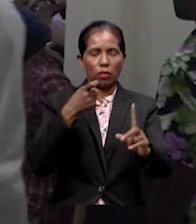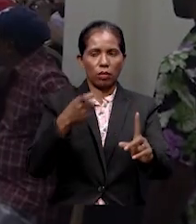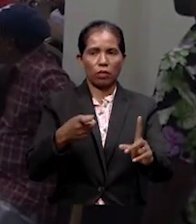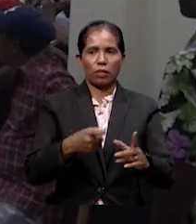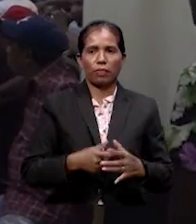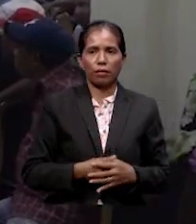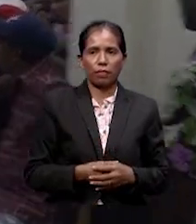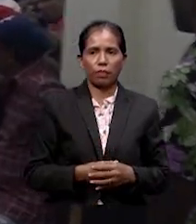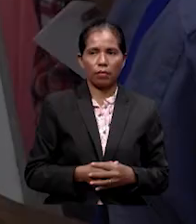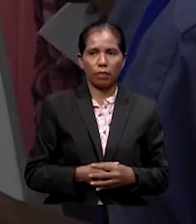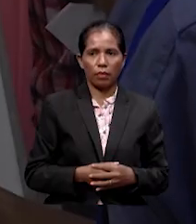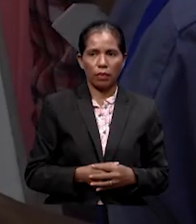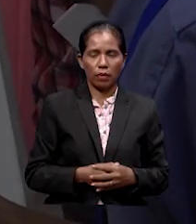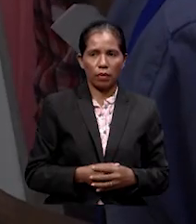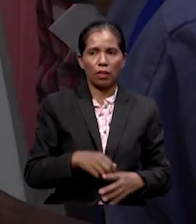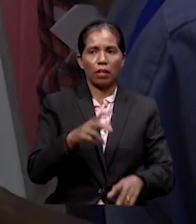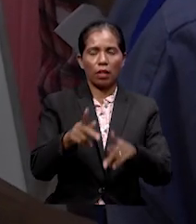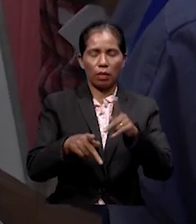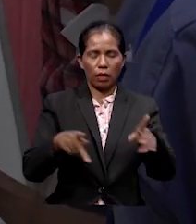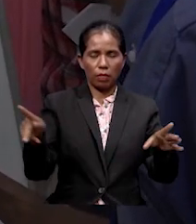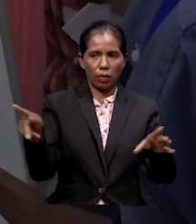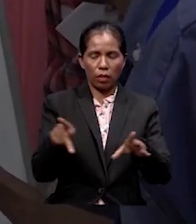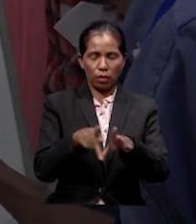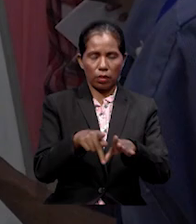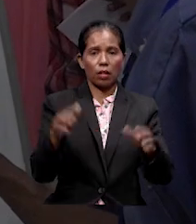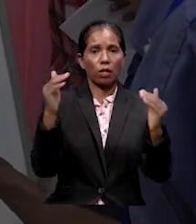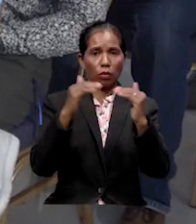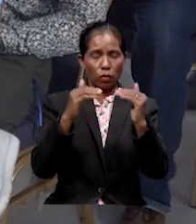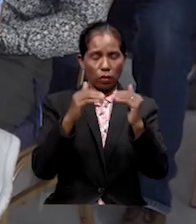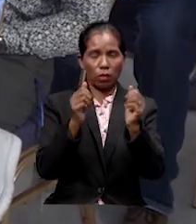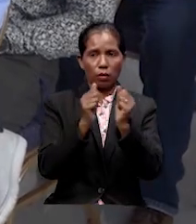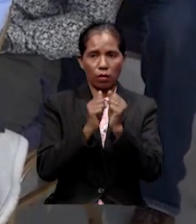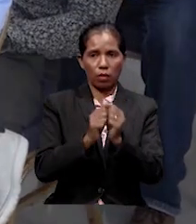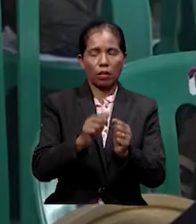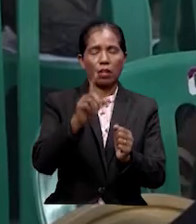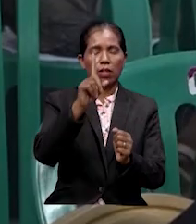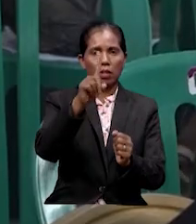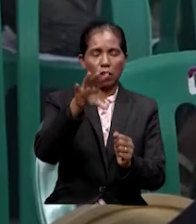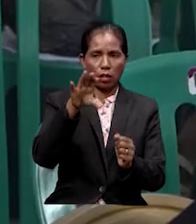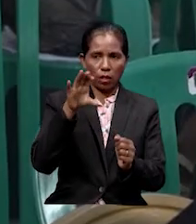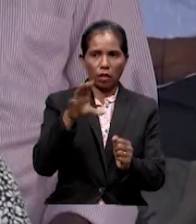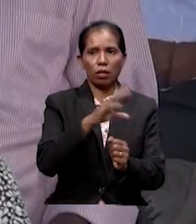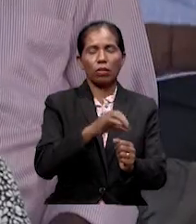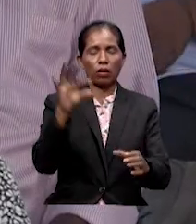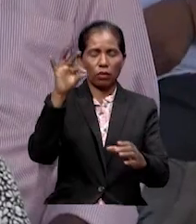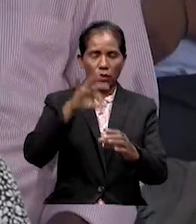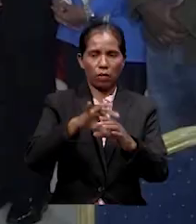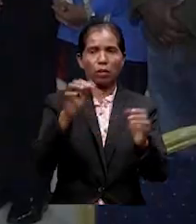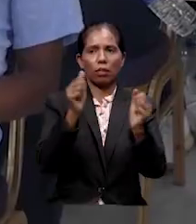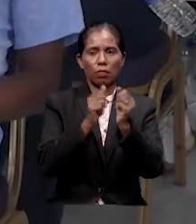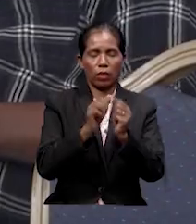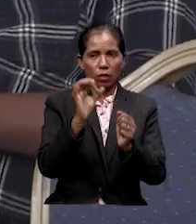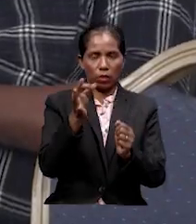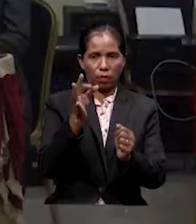konferensia. Total congressista nebe participa iha conferência ne hamutuk atusida resin notir votação hamutuk si